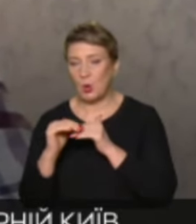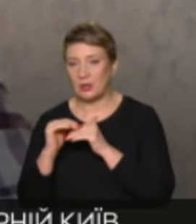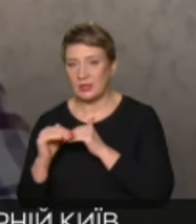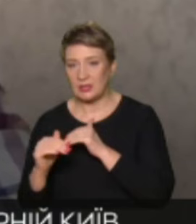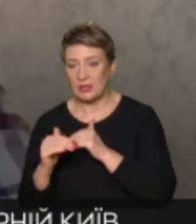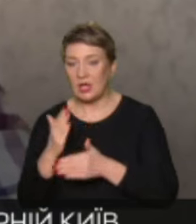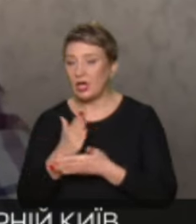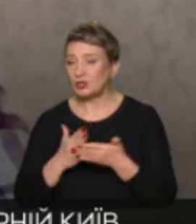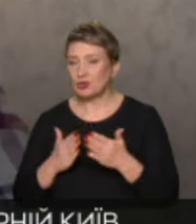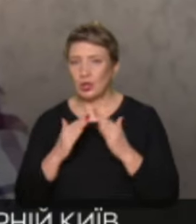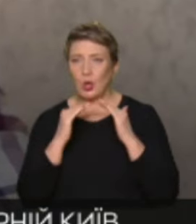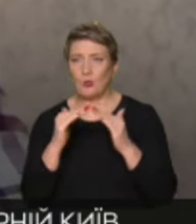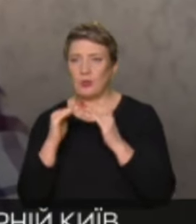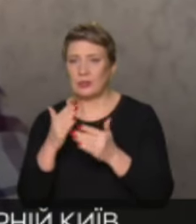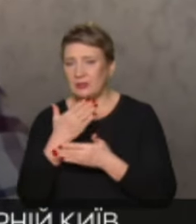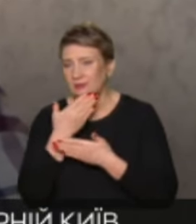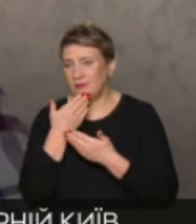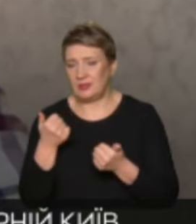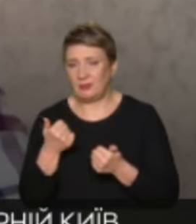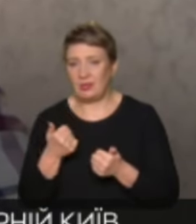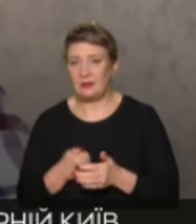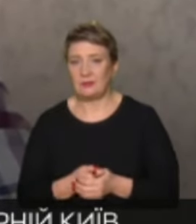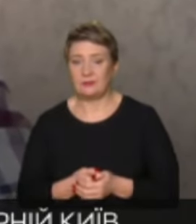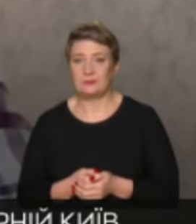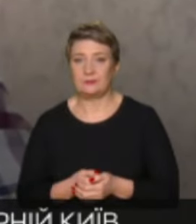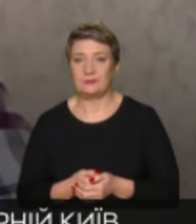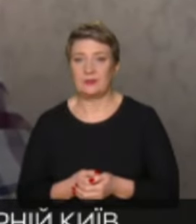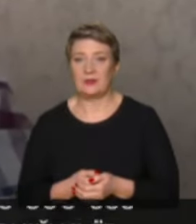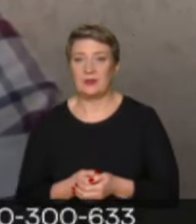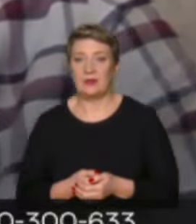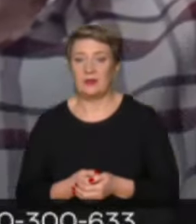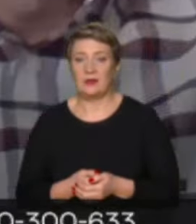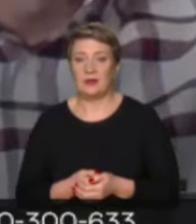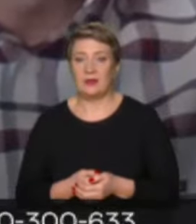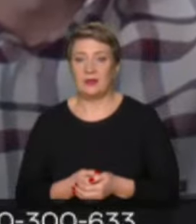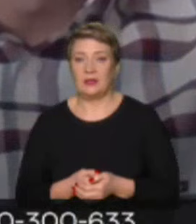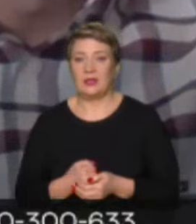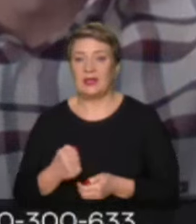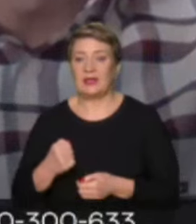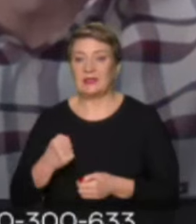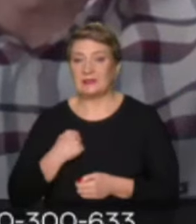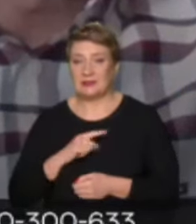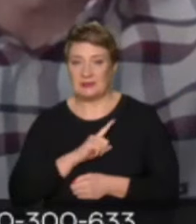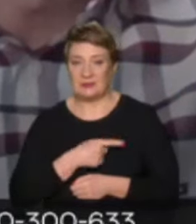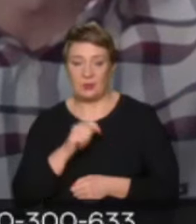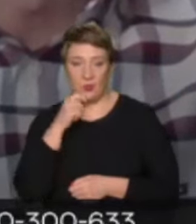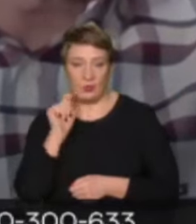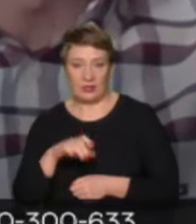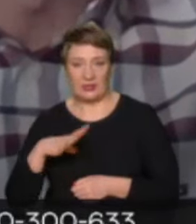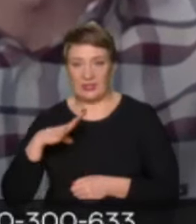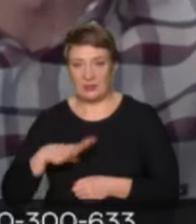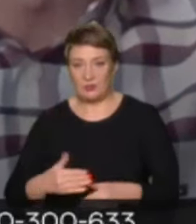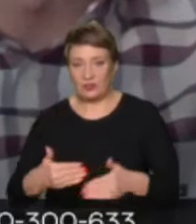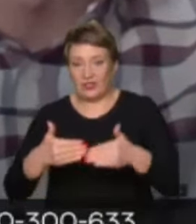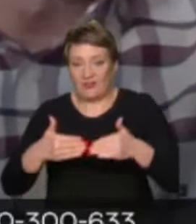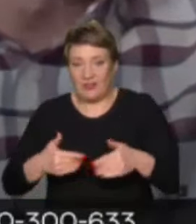жодного будинку, за який можна зачепитися, там нема. Сили оборони України змушені були відійти саме цієї